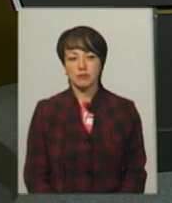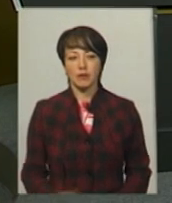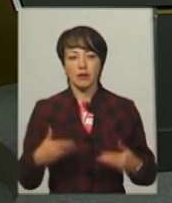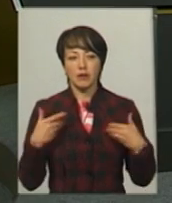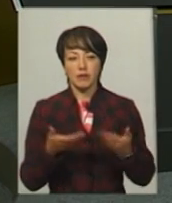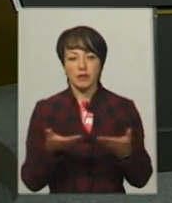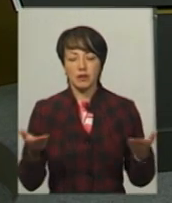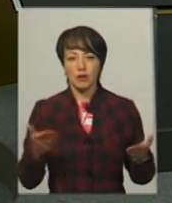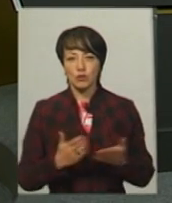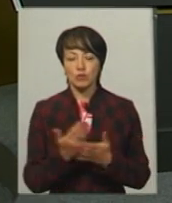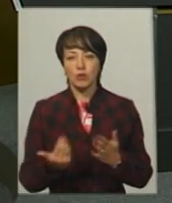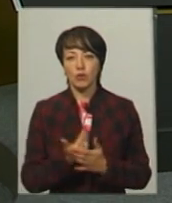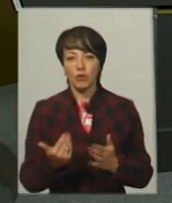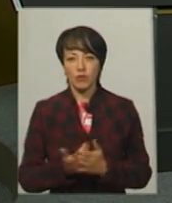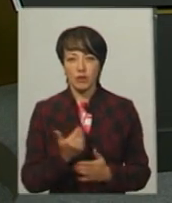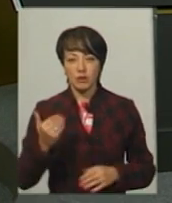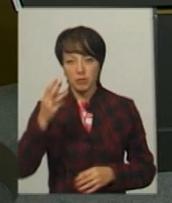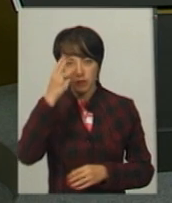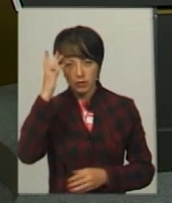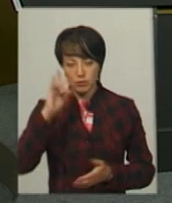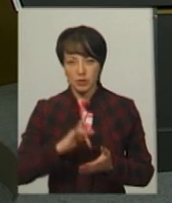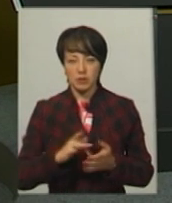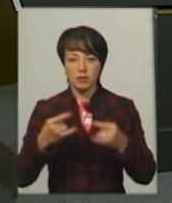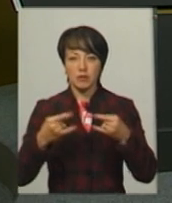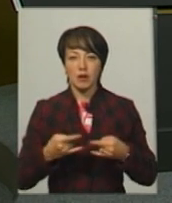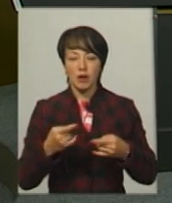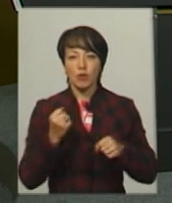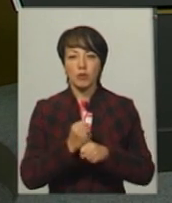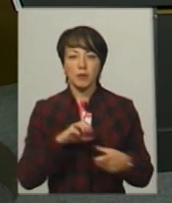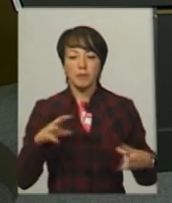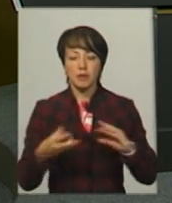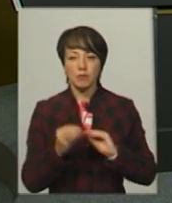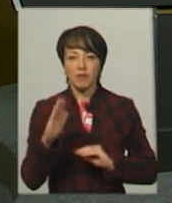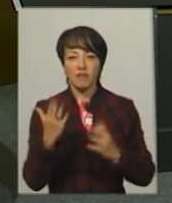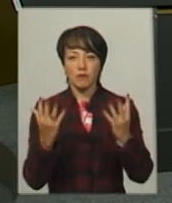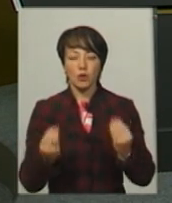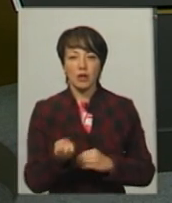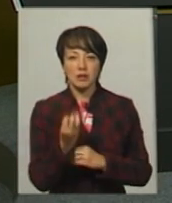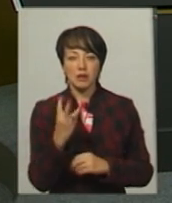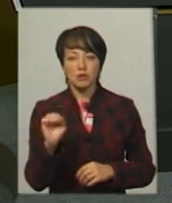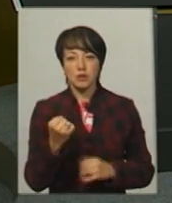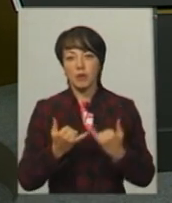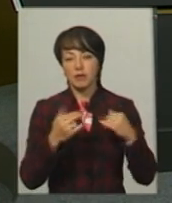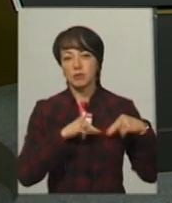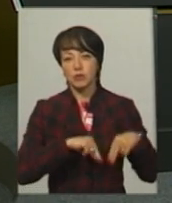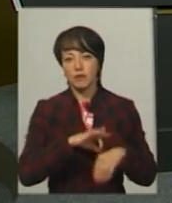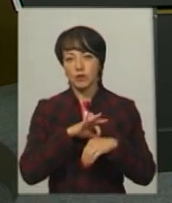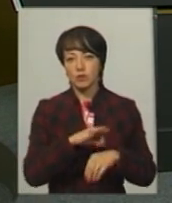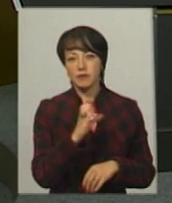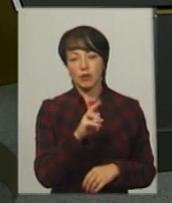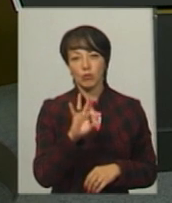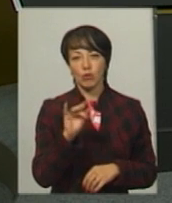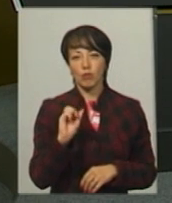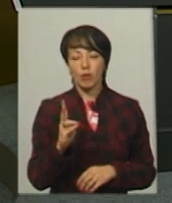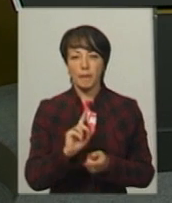Вітаю, служба новин Суспільного мовника Яополя готова підбити інформаційний підсумок вівторка 13 серпня. Для вас працюють ведуча Світлана Поробок